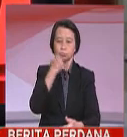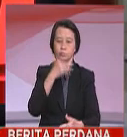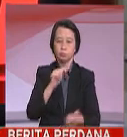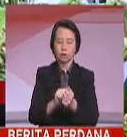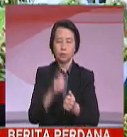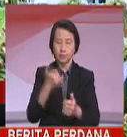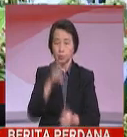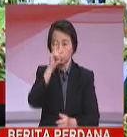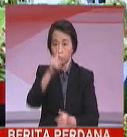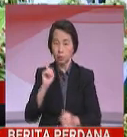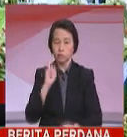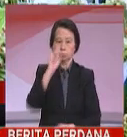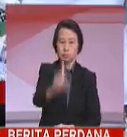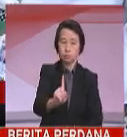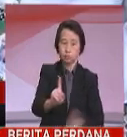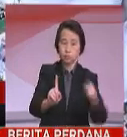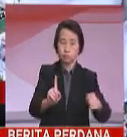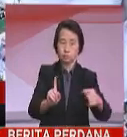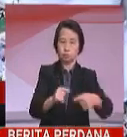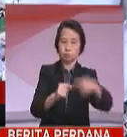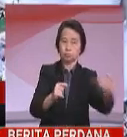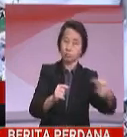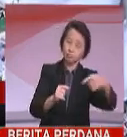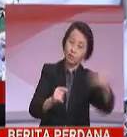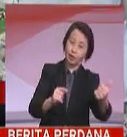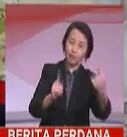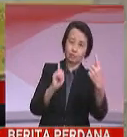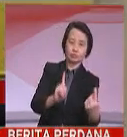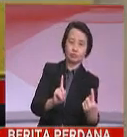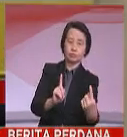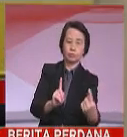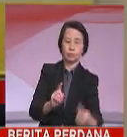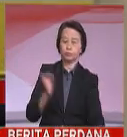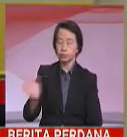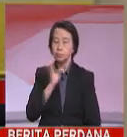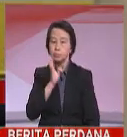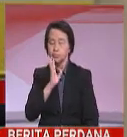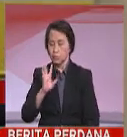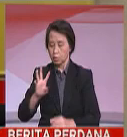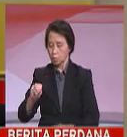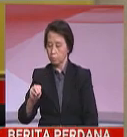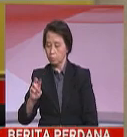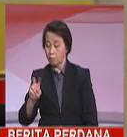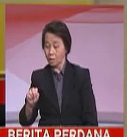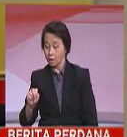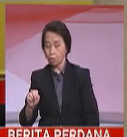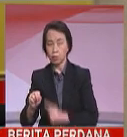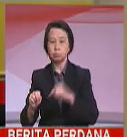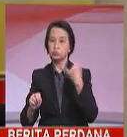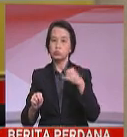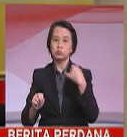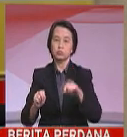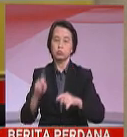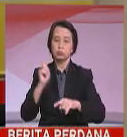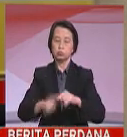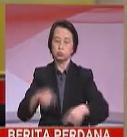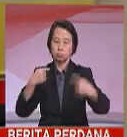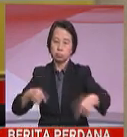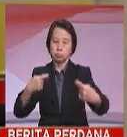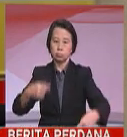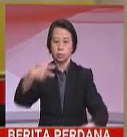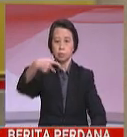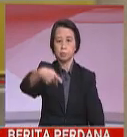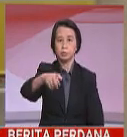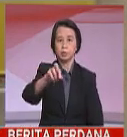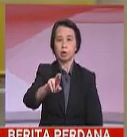gabungan itu hanya berdepan calon pembangkang. Sebelum ini, beliau menyatakan Muafakat Nasional tidak akan bertanding pada